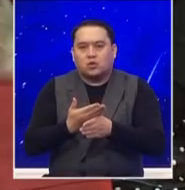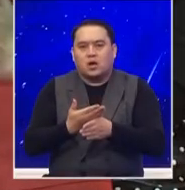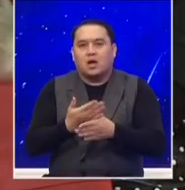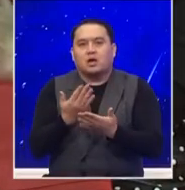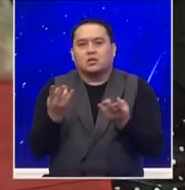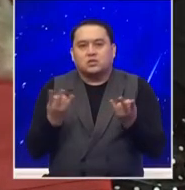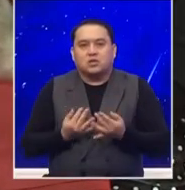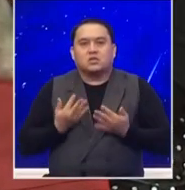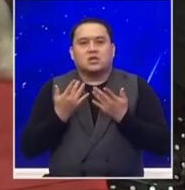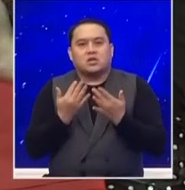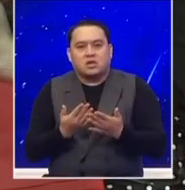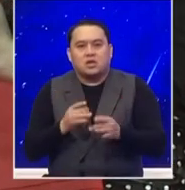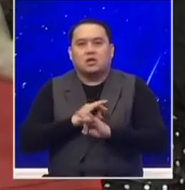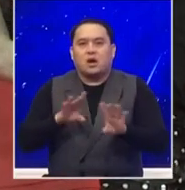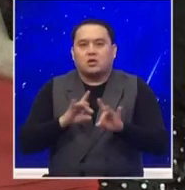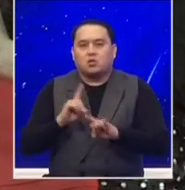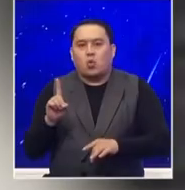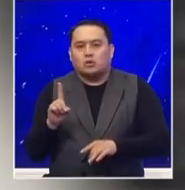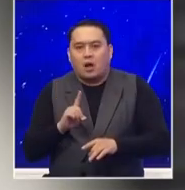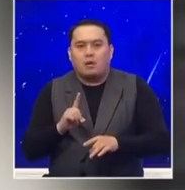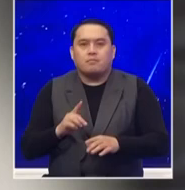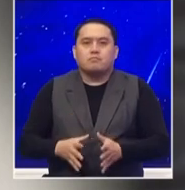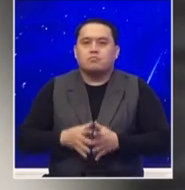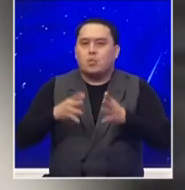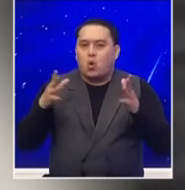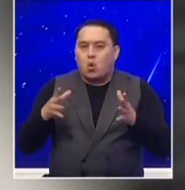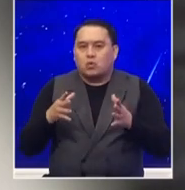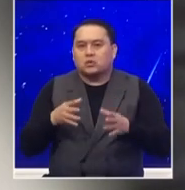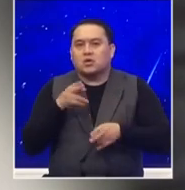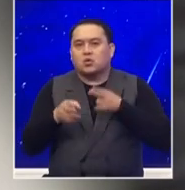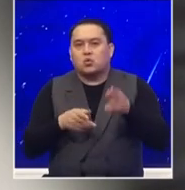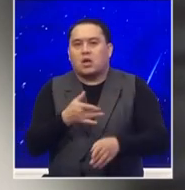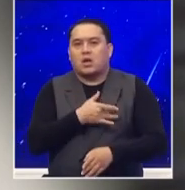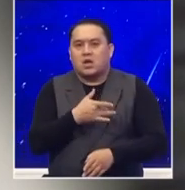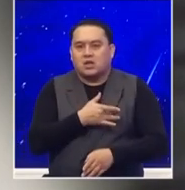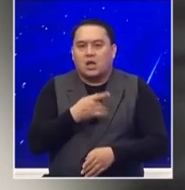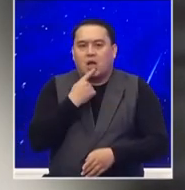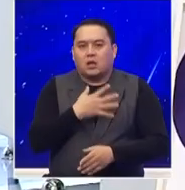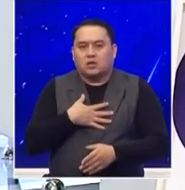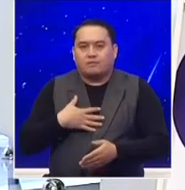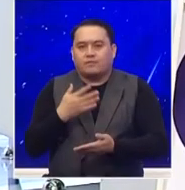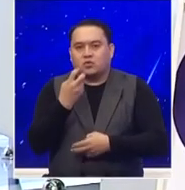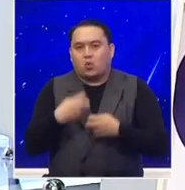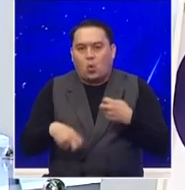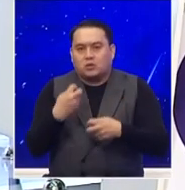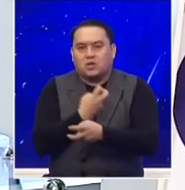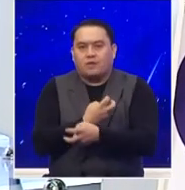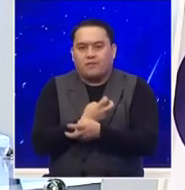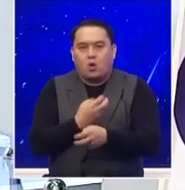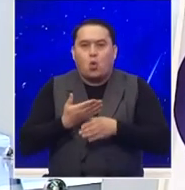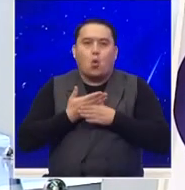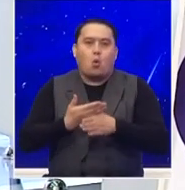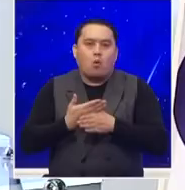көмектерге сұраныс артқанын жеткізді. Яғни тұрғындардың басым бөлігі кардиохирургиялық және травматологиялық көмек